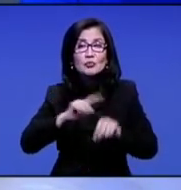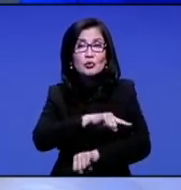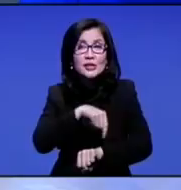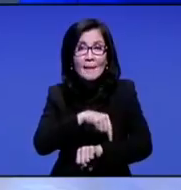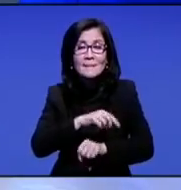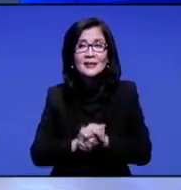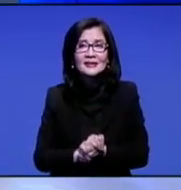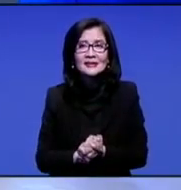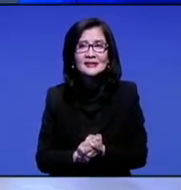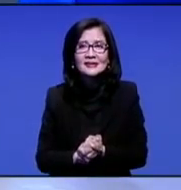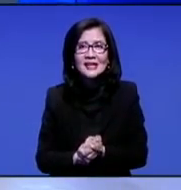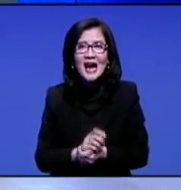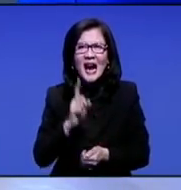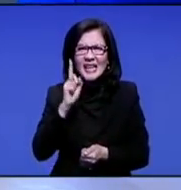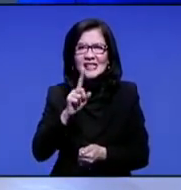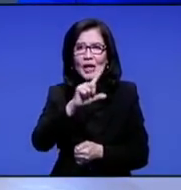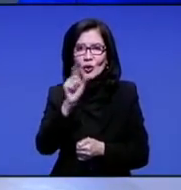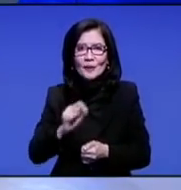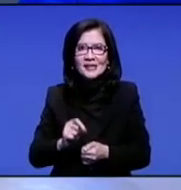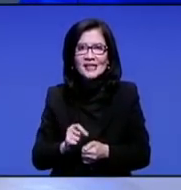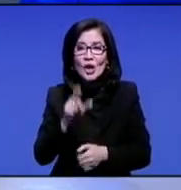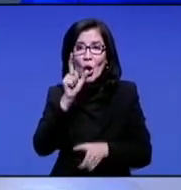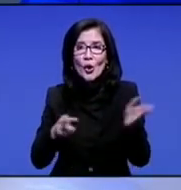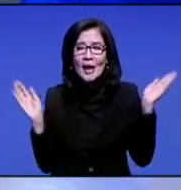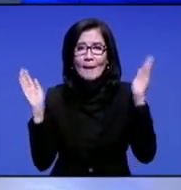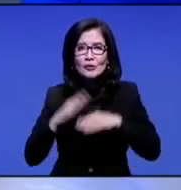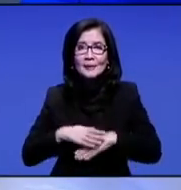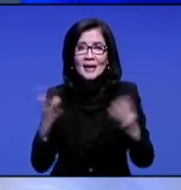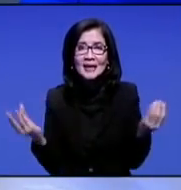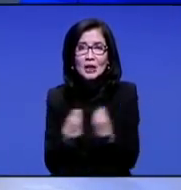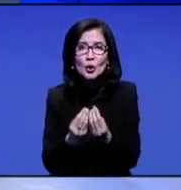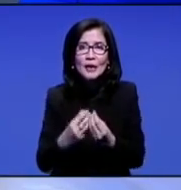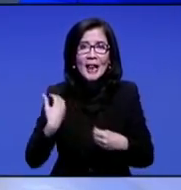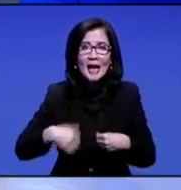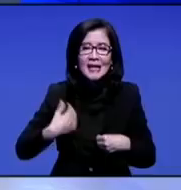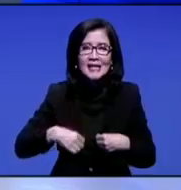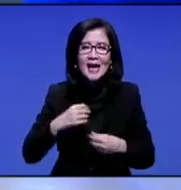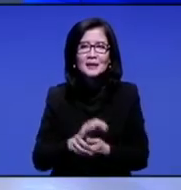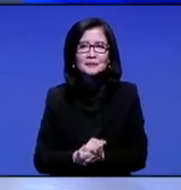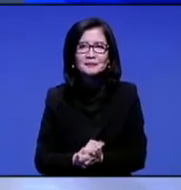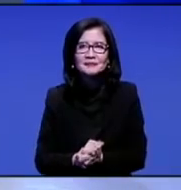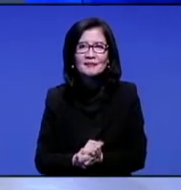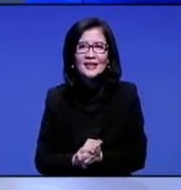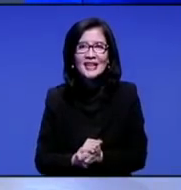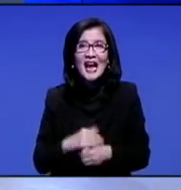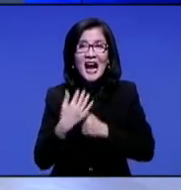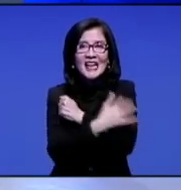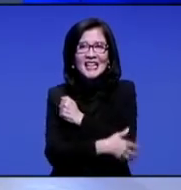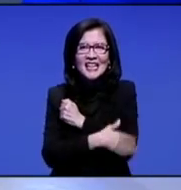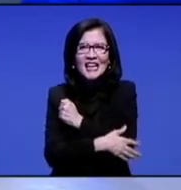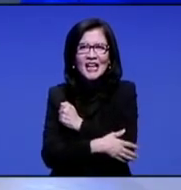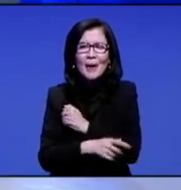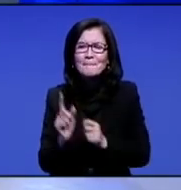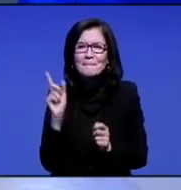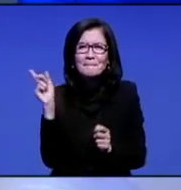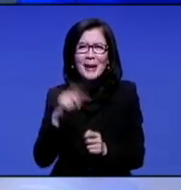saja. Setidaknya ada 1% warga Muslim dari total populasi Argentina. Nah, negara pemegang rekor puasa